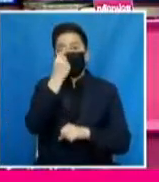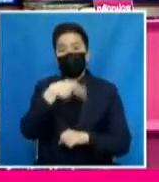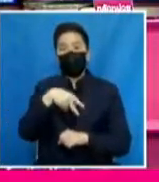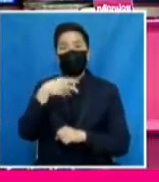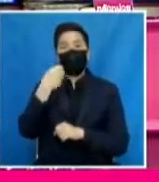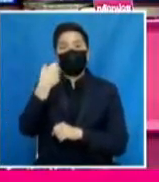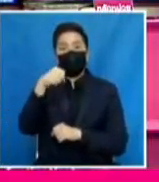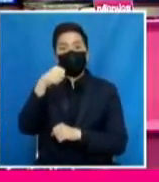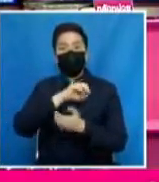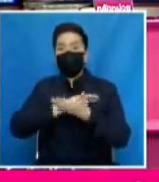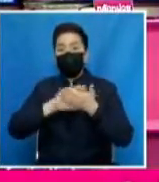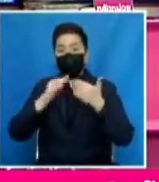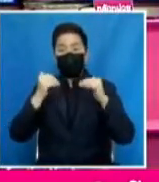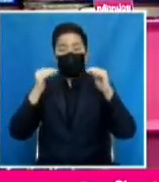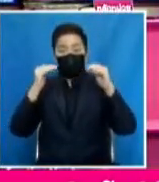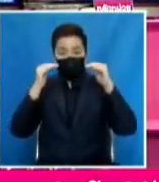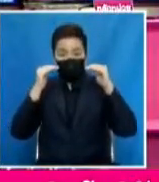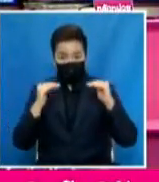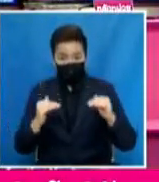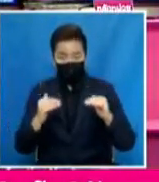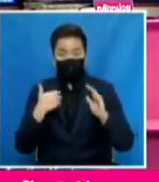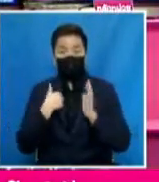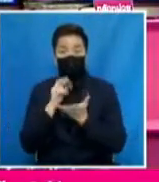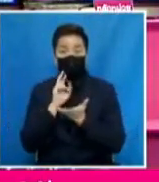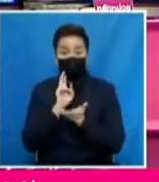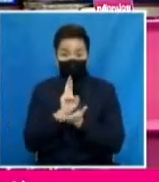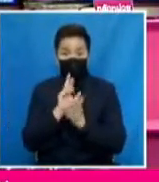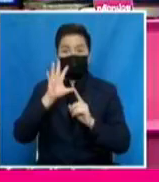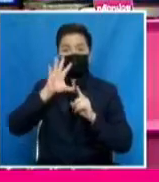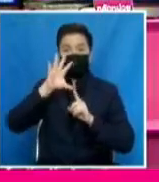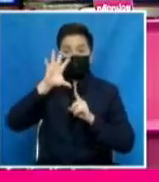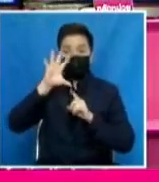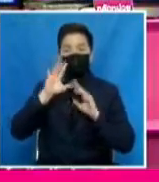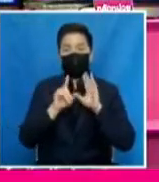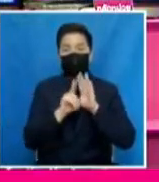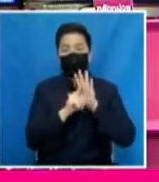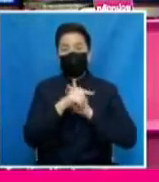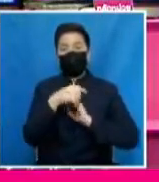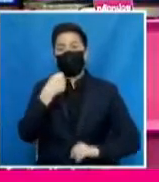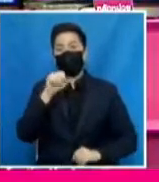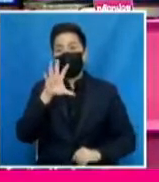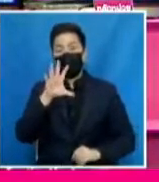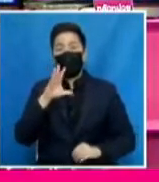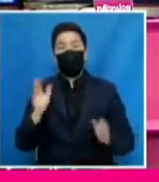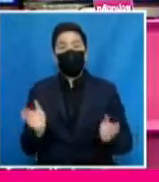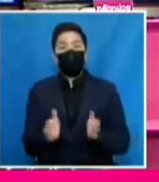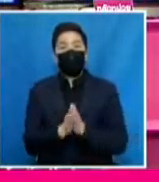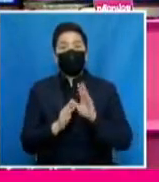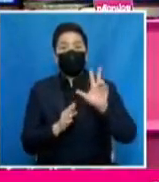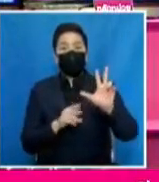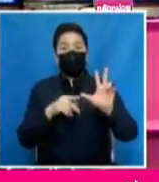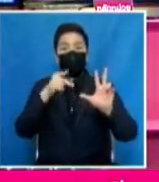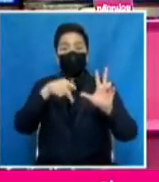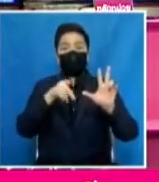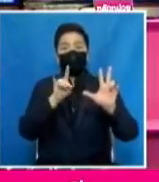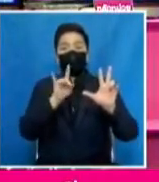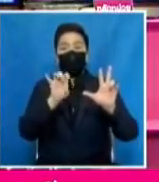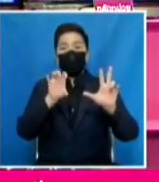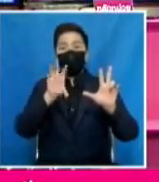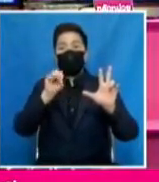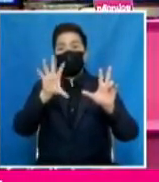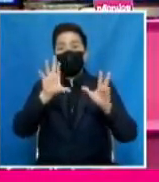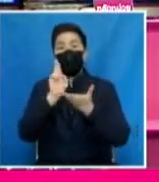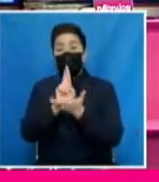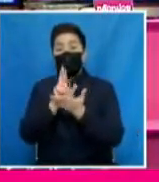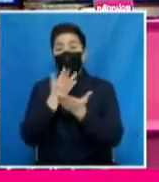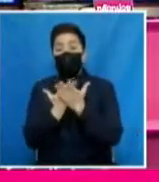งแล้วต่อไปจะทำการออกรางวัลอันดับที่5ออก15ครั้ง จำนวน 3,855 อันดับอัน